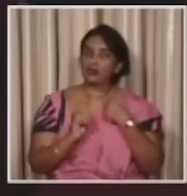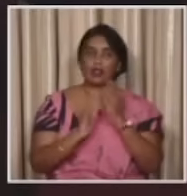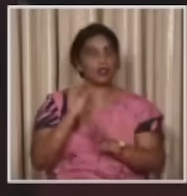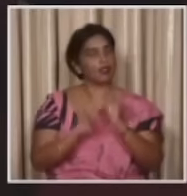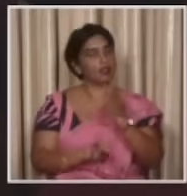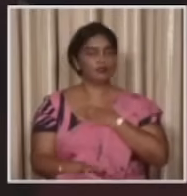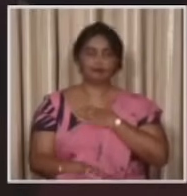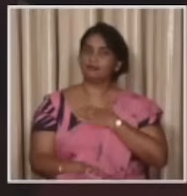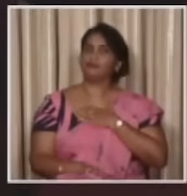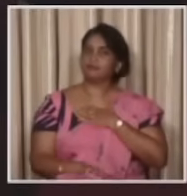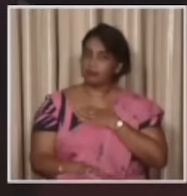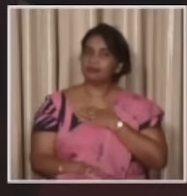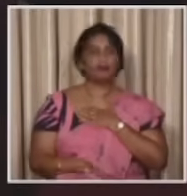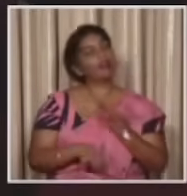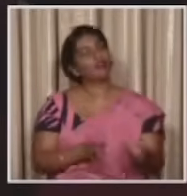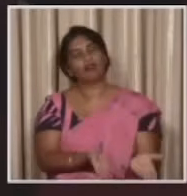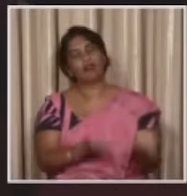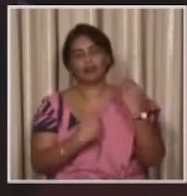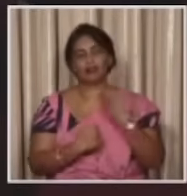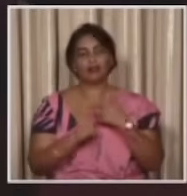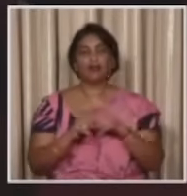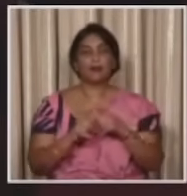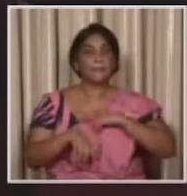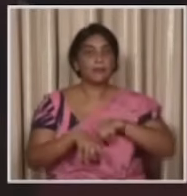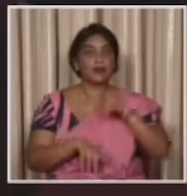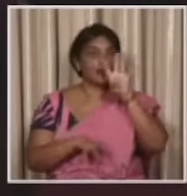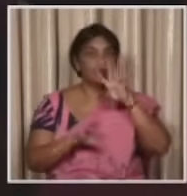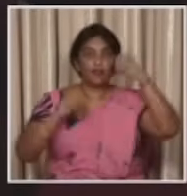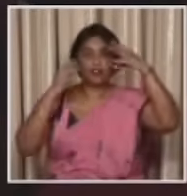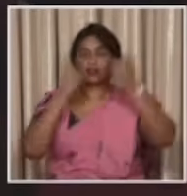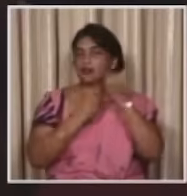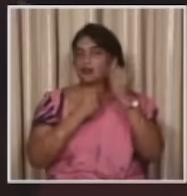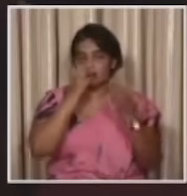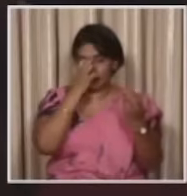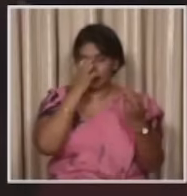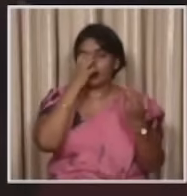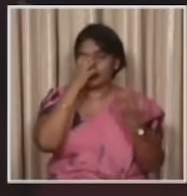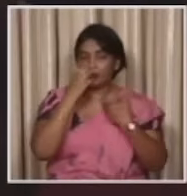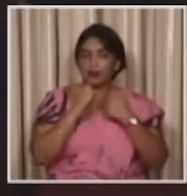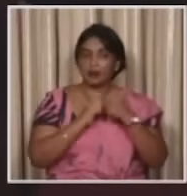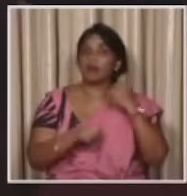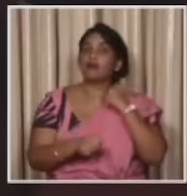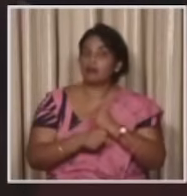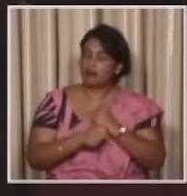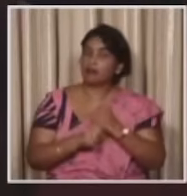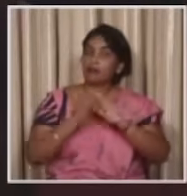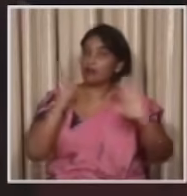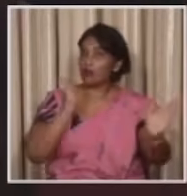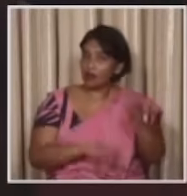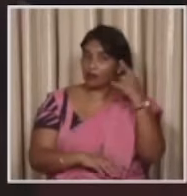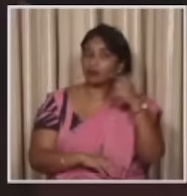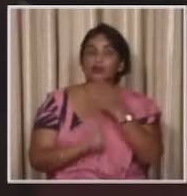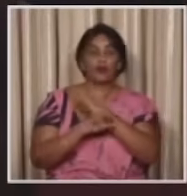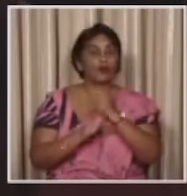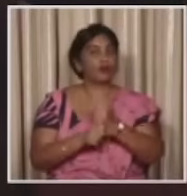ඇමතිවරයා හැටියට ඒකට ඉඩ දුන්න නම් ගරු කතානායකතුමනි අපිට පැය 24 විදුලිය දෙන්න බෑ. අපේ තිබුණු ආණ්ඩුව ගෙදර යවන්න